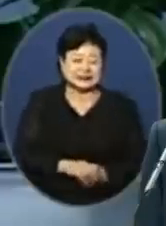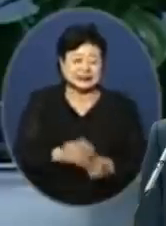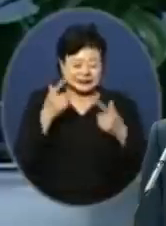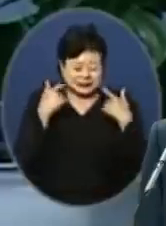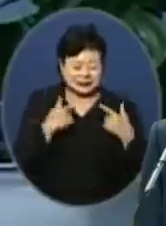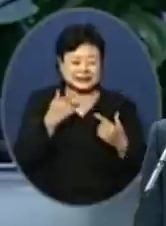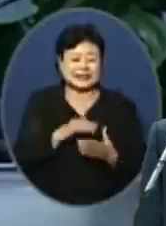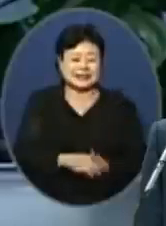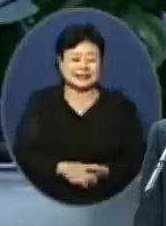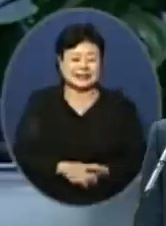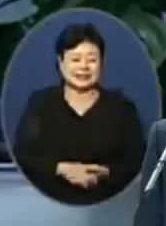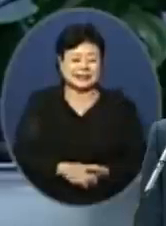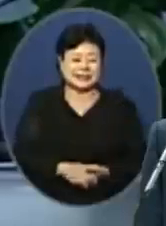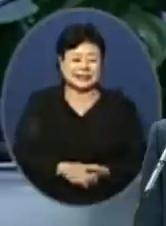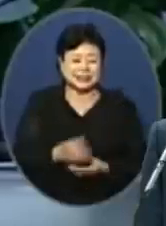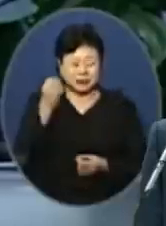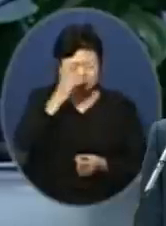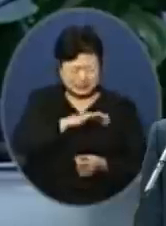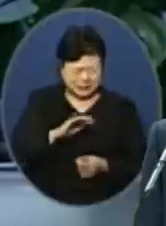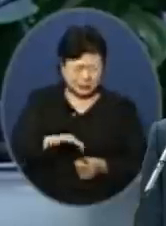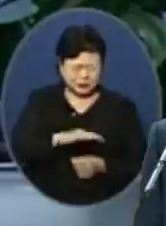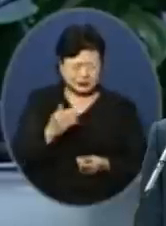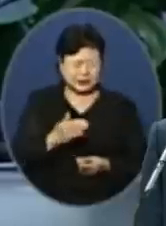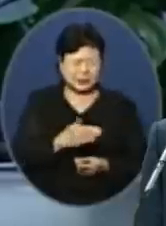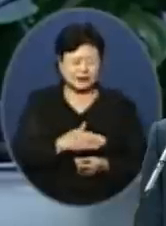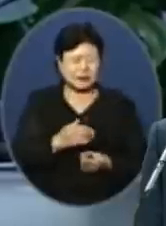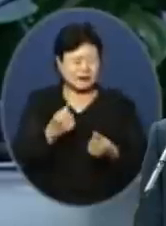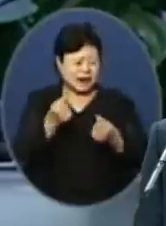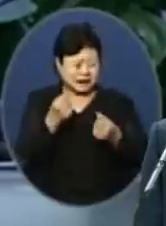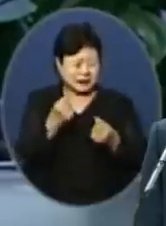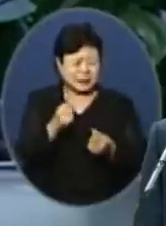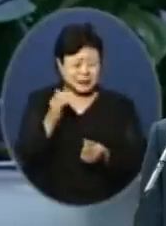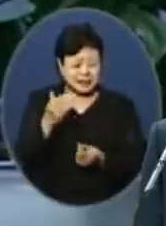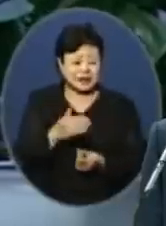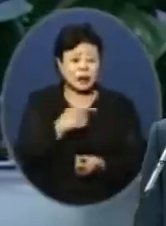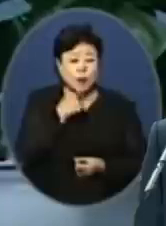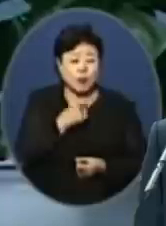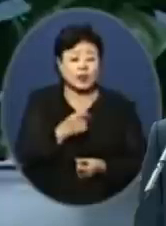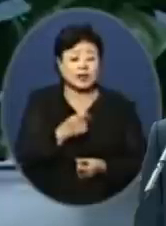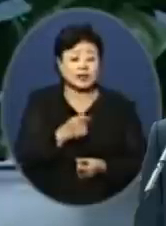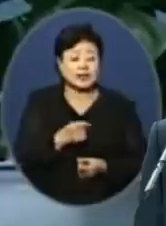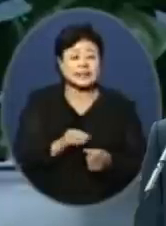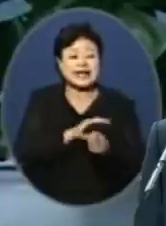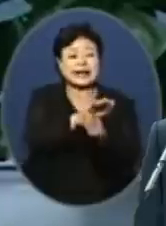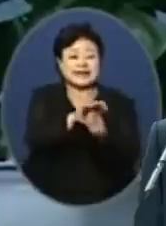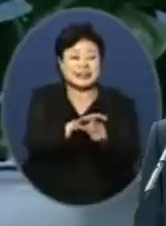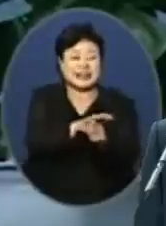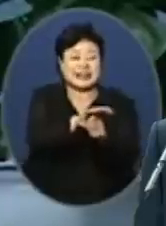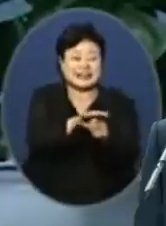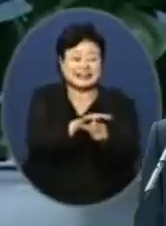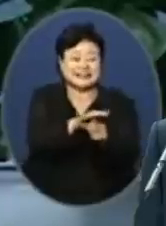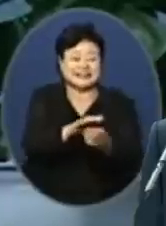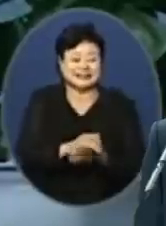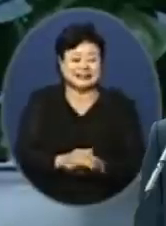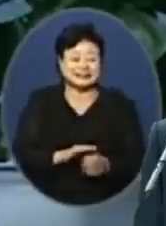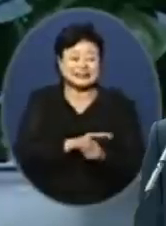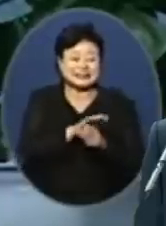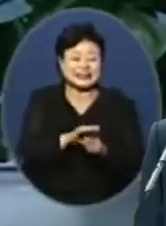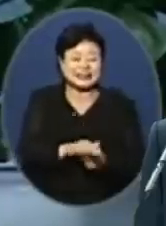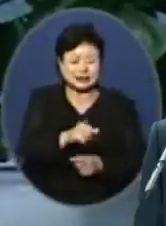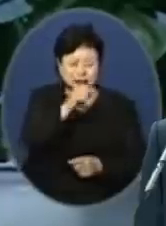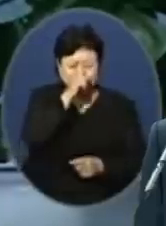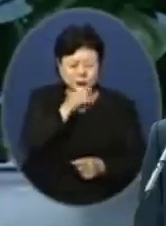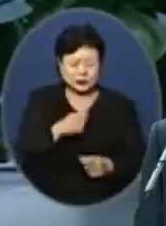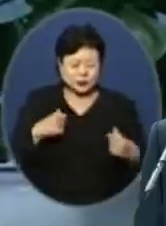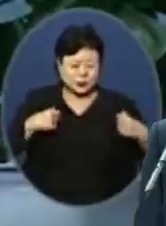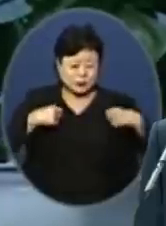언제나 여러분 영혼이 잘됨같이 범사에 잘됨에 강건하게 되기를 원하는 것이 사랑인 것입니다. 사랑은 좋은